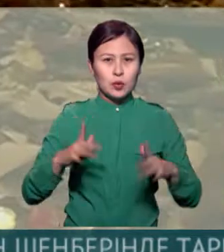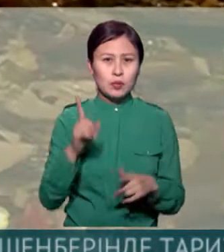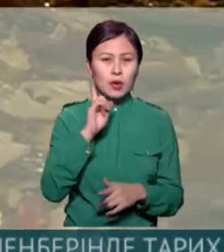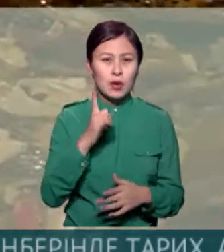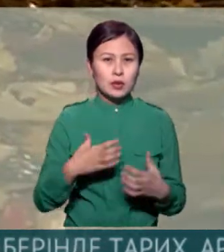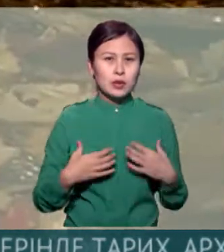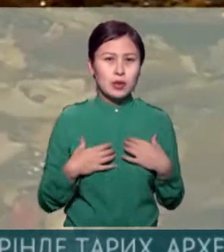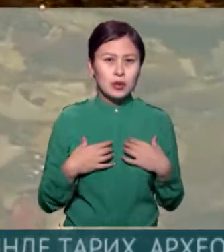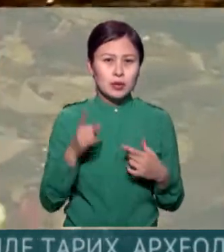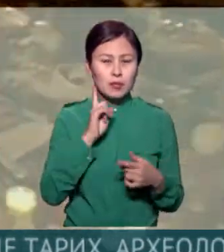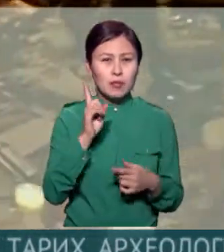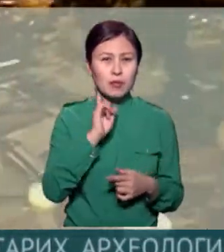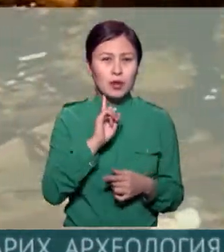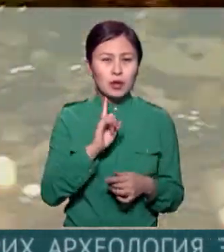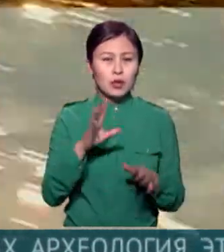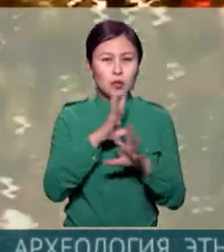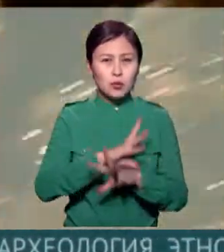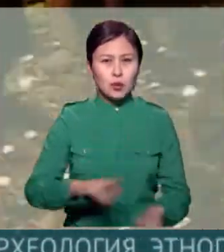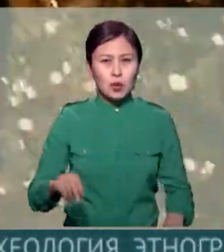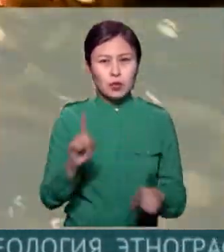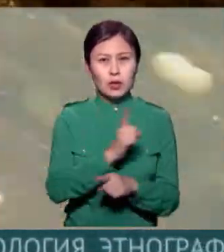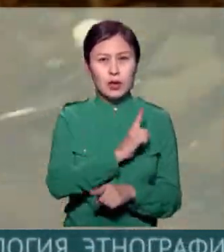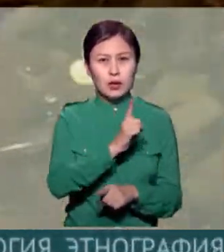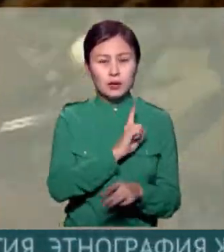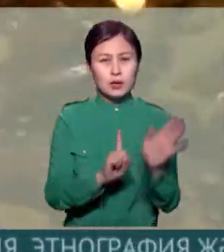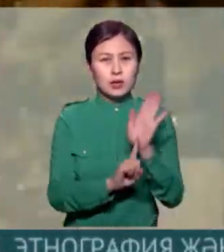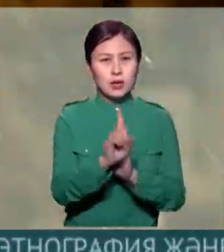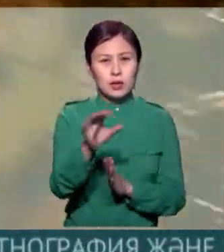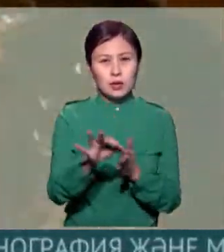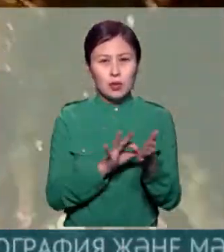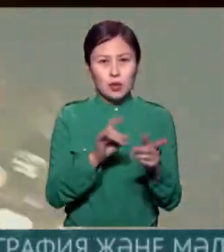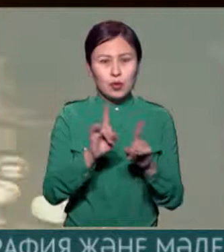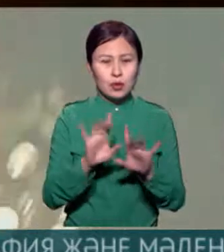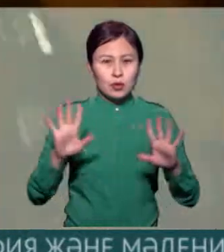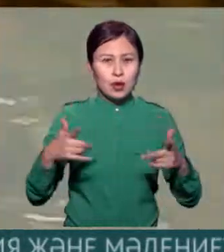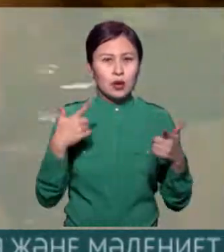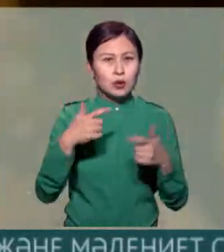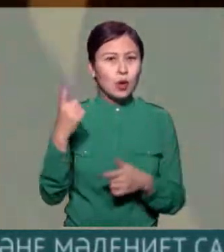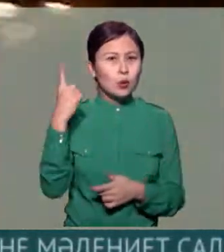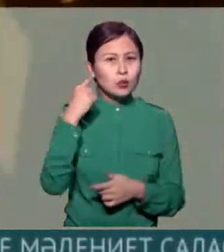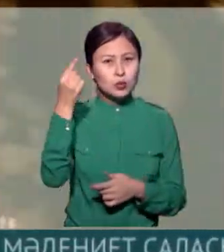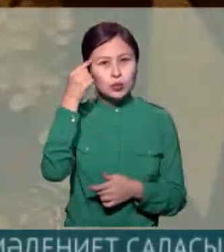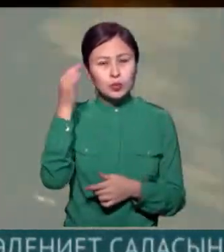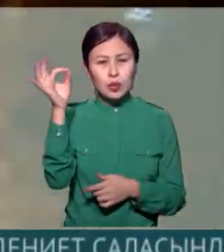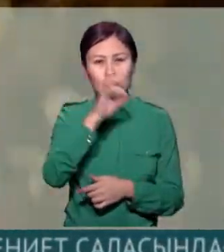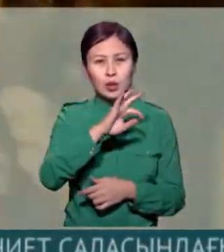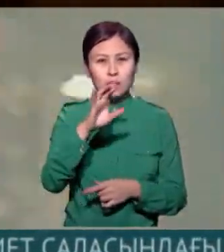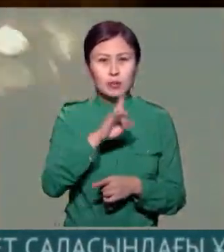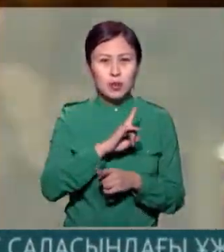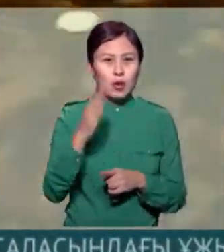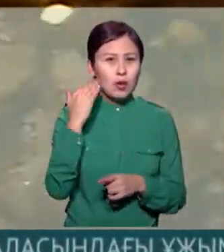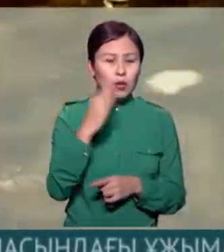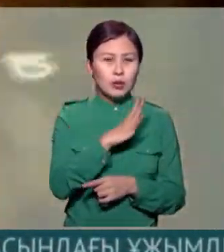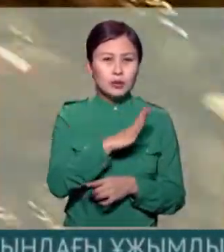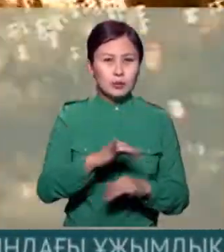болғанда тәртіп сақшылары елді сабырға шақырып қорыққандарды сабасына түсіре алды. Оқ атылды деп ойлағандарды басу оңайға соқпағаны анық.